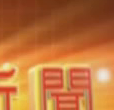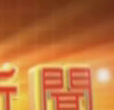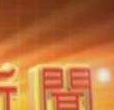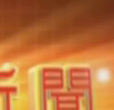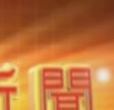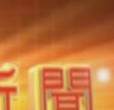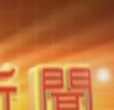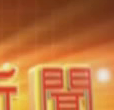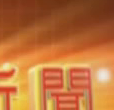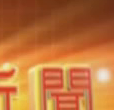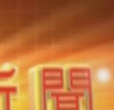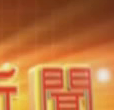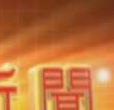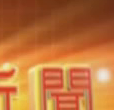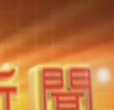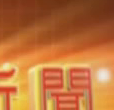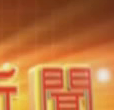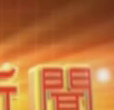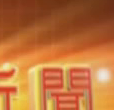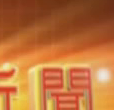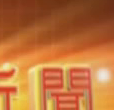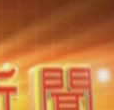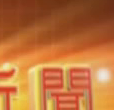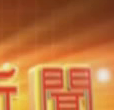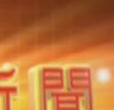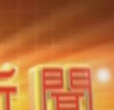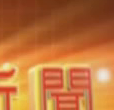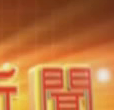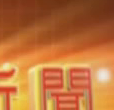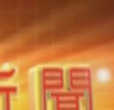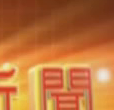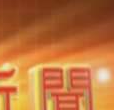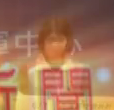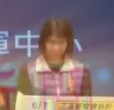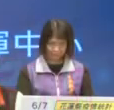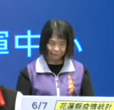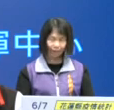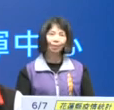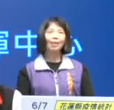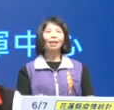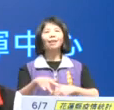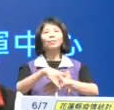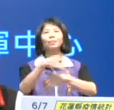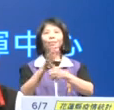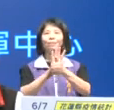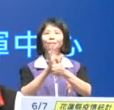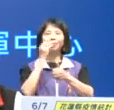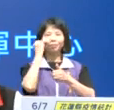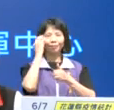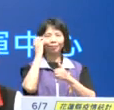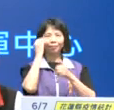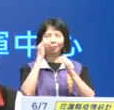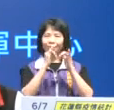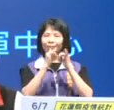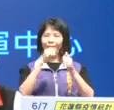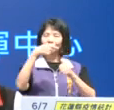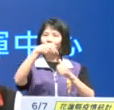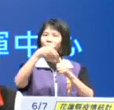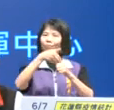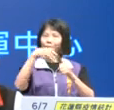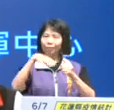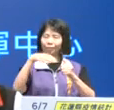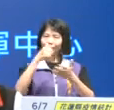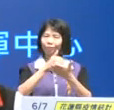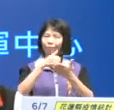大家好，欢迎收看6月7号的大花莲地方新闻，我是石玉兰。花莲疫情记者会公布了7号新